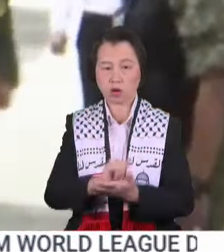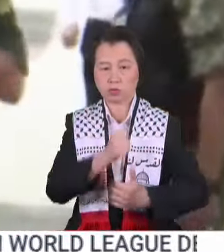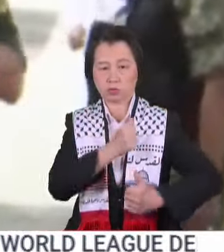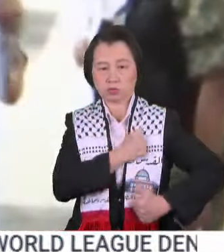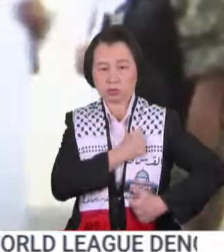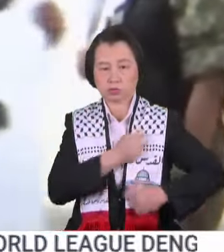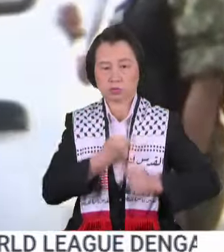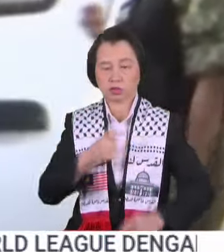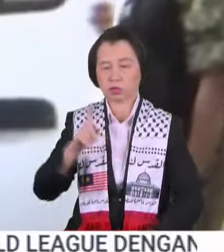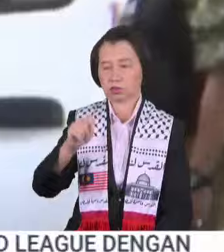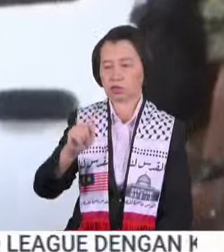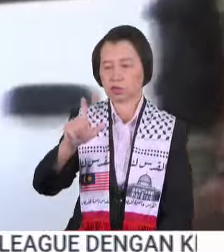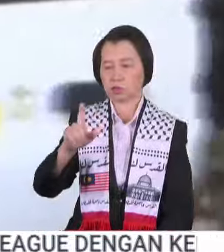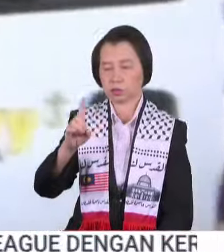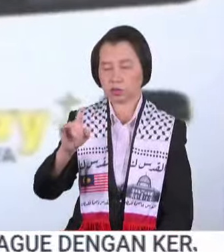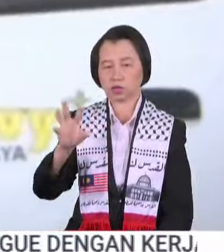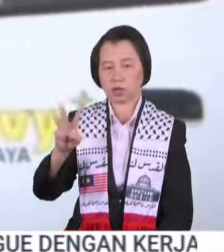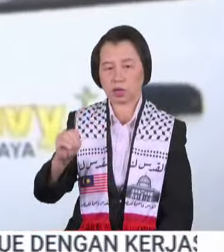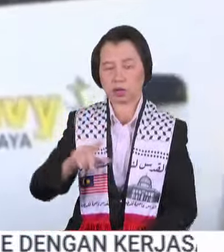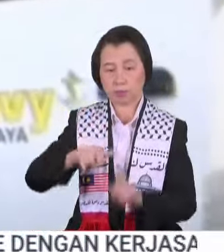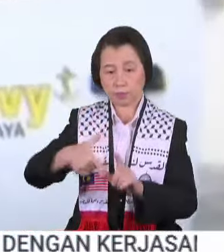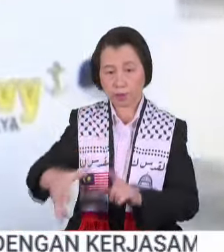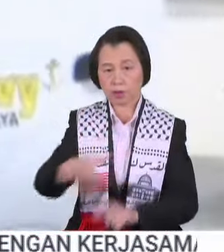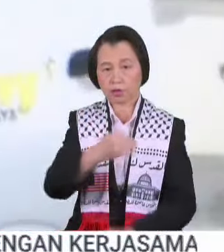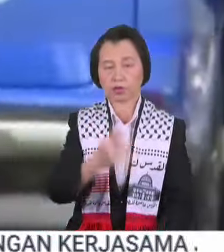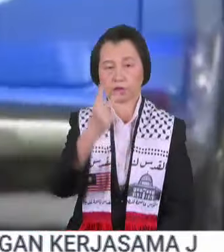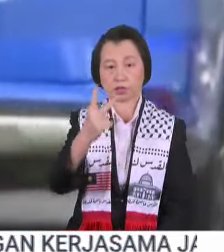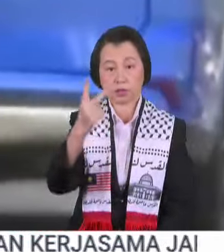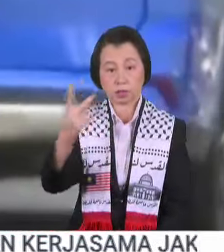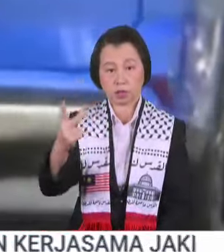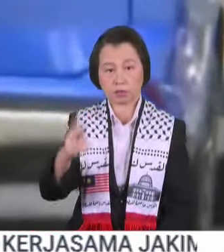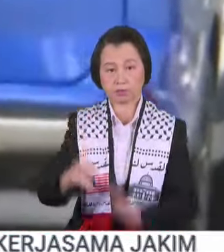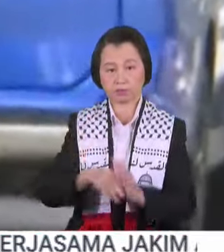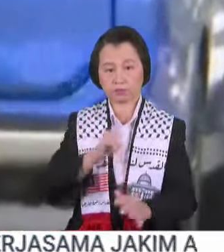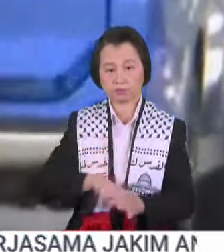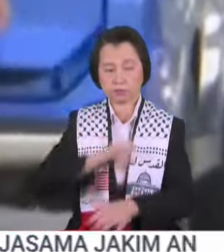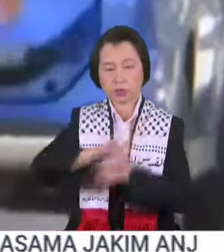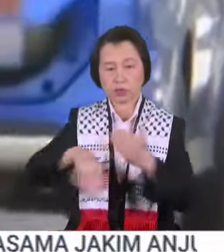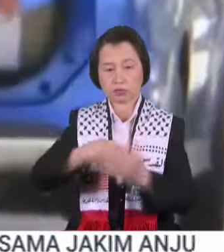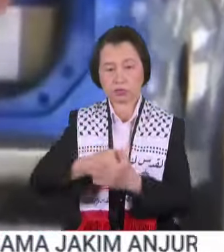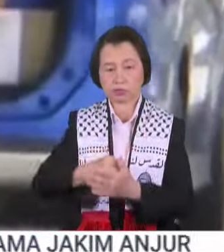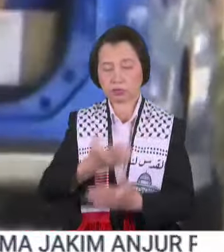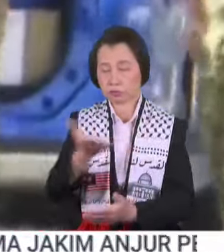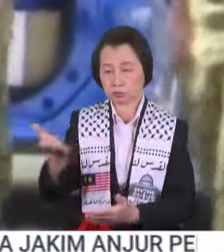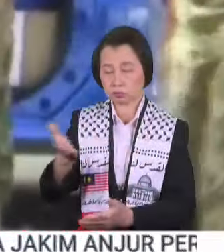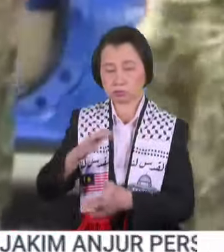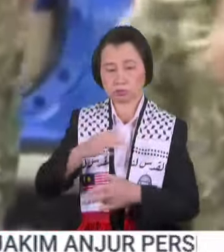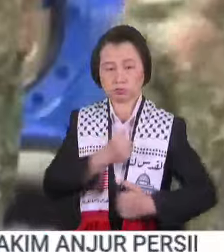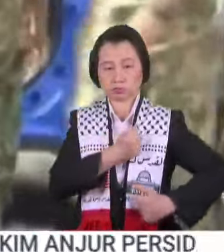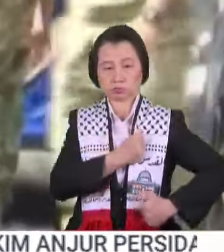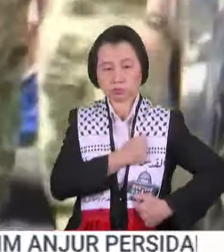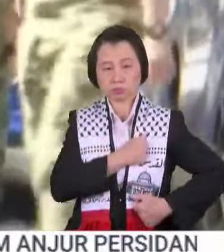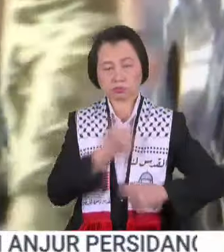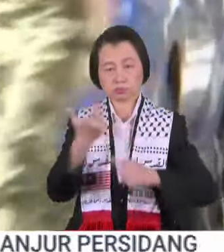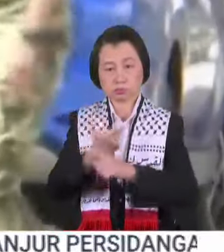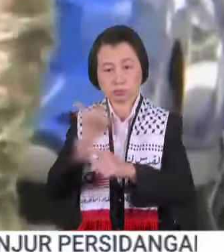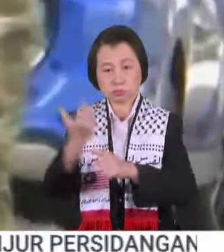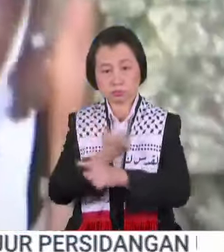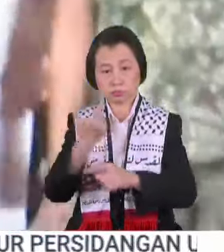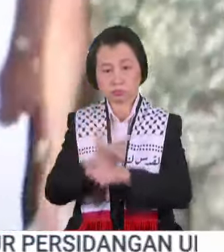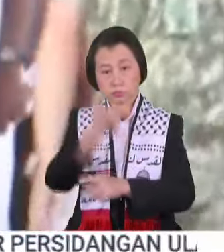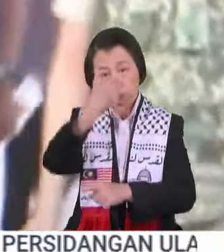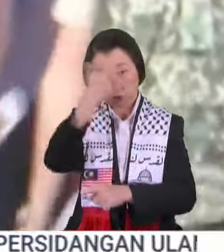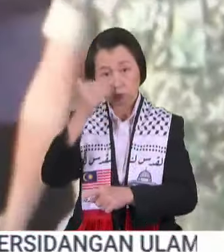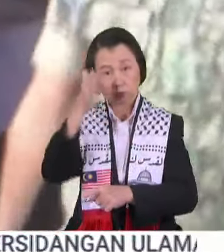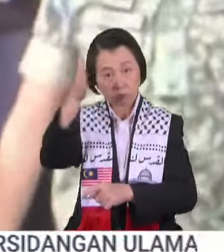dari pangkalan TLDM Lumut dan Kota Kinabalu. Semasa kejadian, semua kru terlibat sedang mengikuti sesi latihan sempena